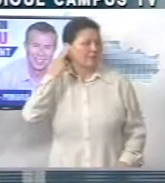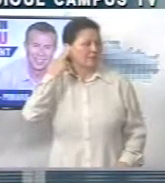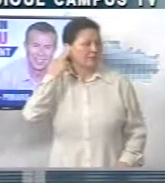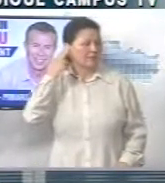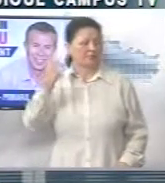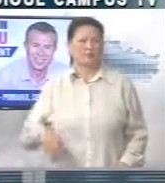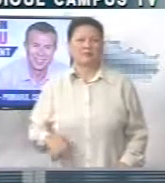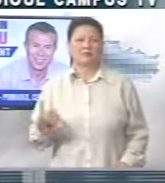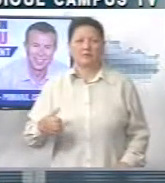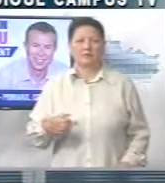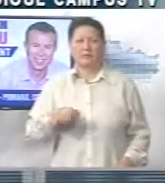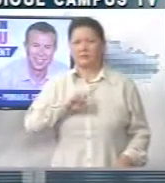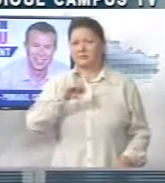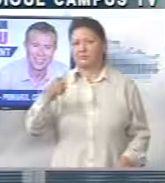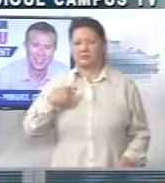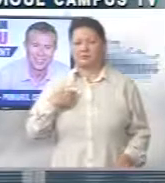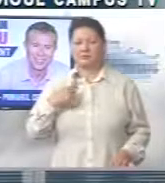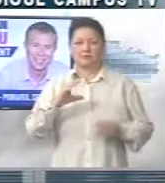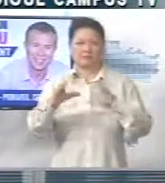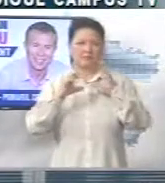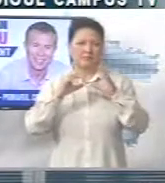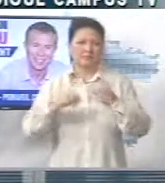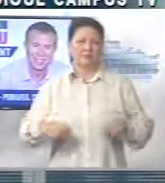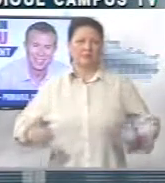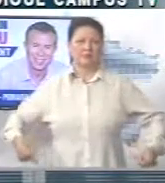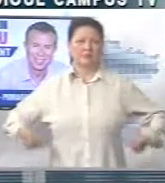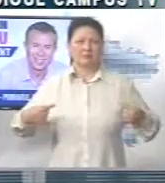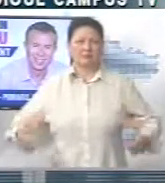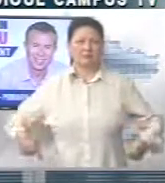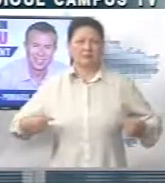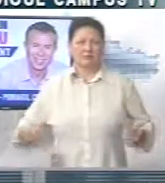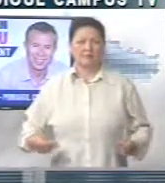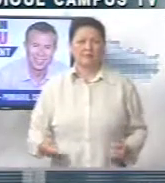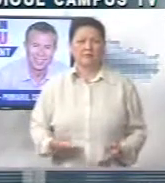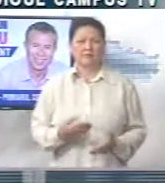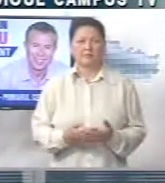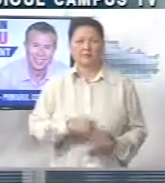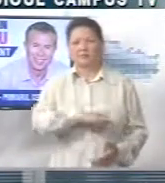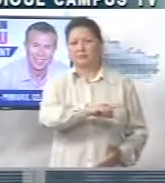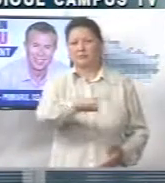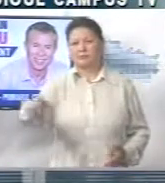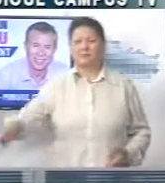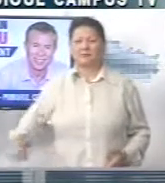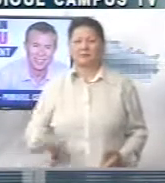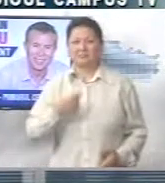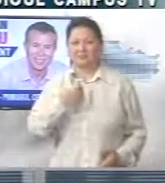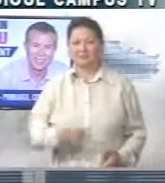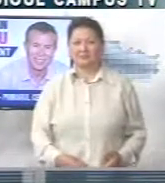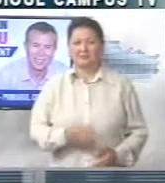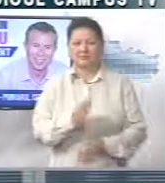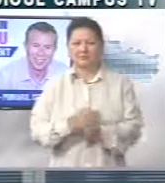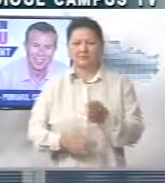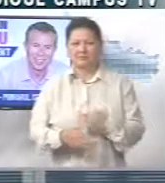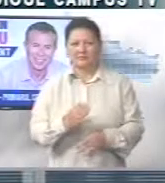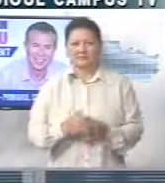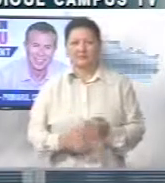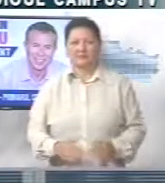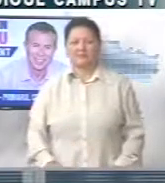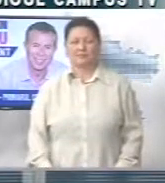cu diverse probleme locomotor, au un handicap, dar care ai în aceeași